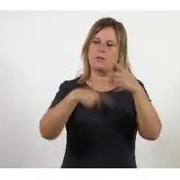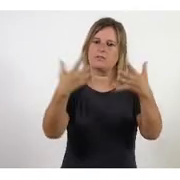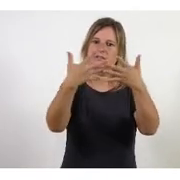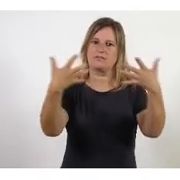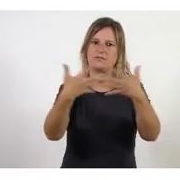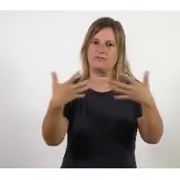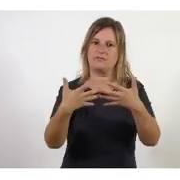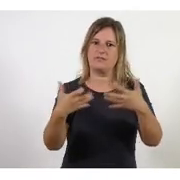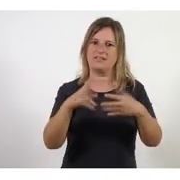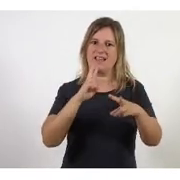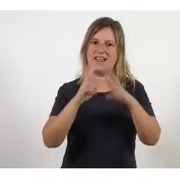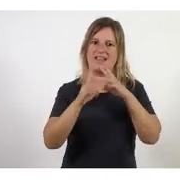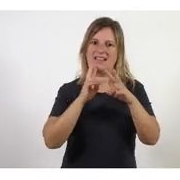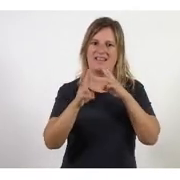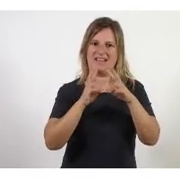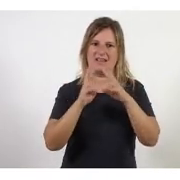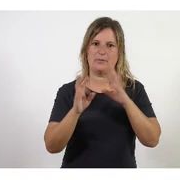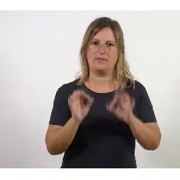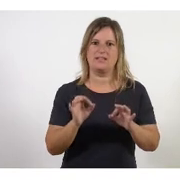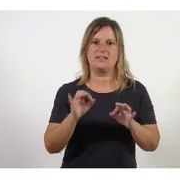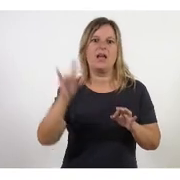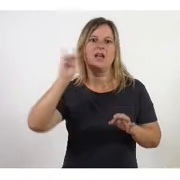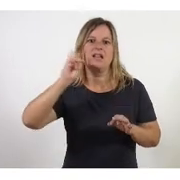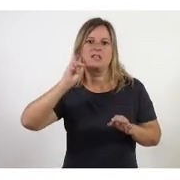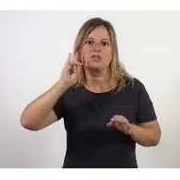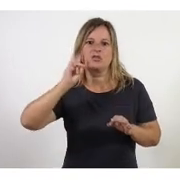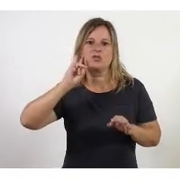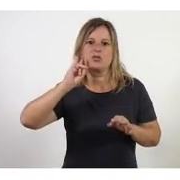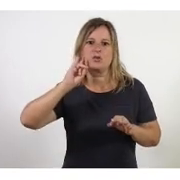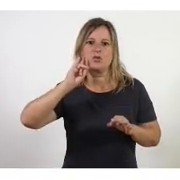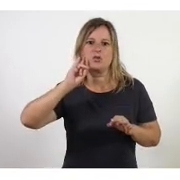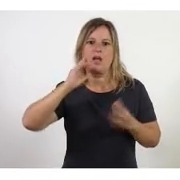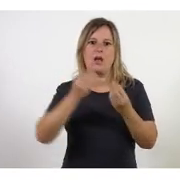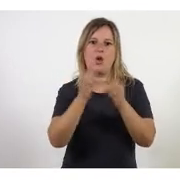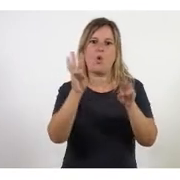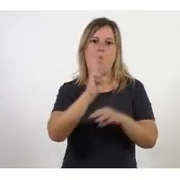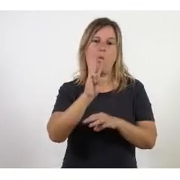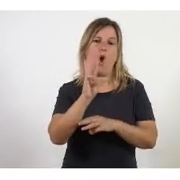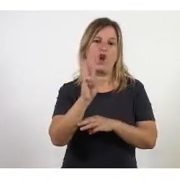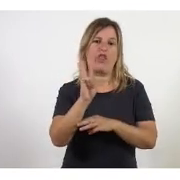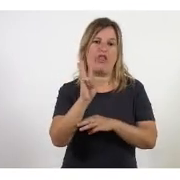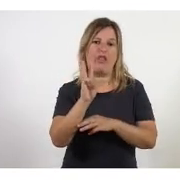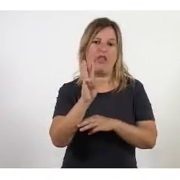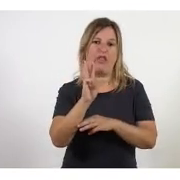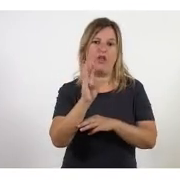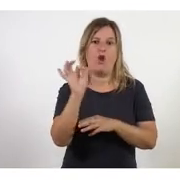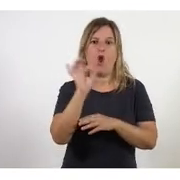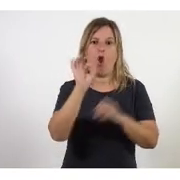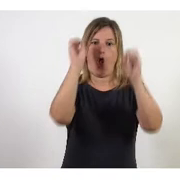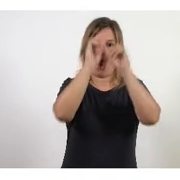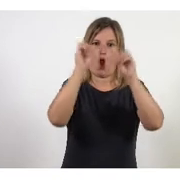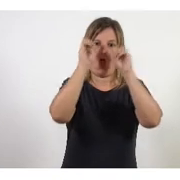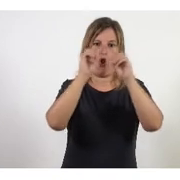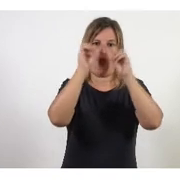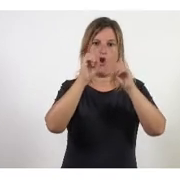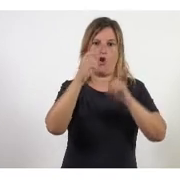de l'entrevista. La transcripció vol dir que haureu d'escoltar el vídeo i amb un Word, jo ho faré amb una cosa que s'anomena Google Docs, els documents de